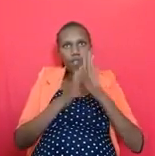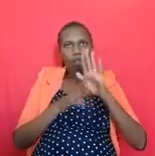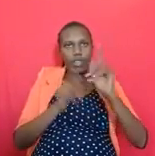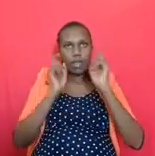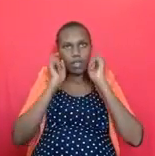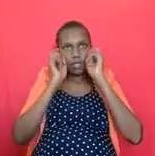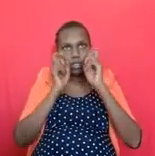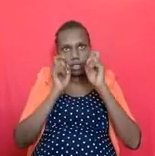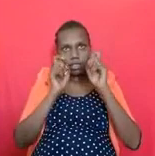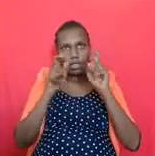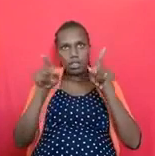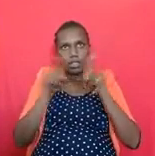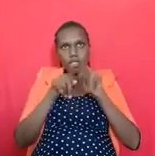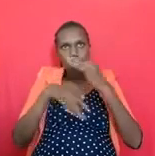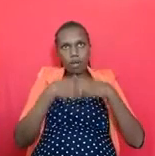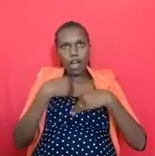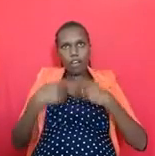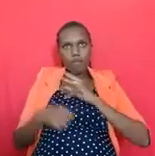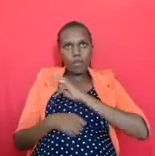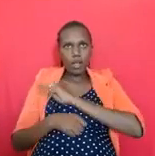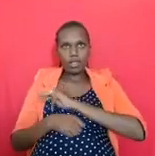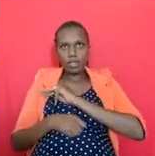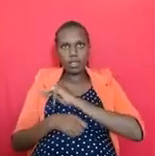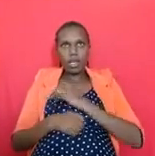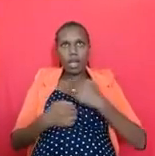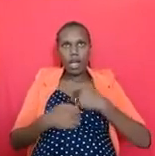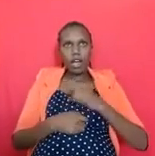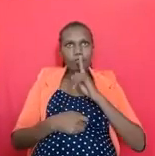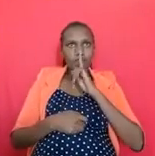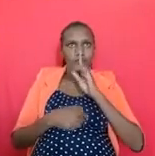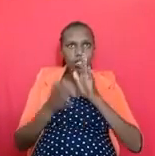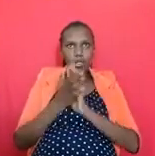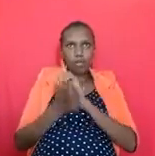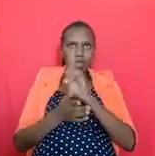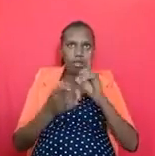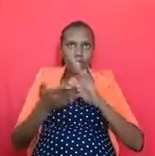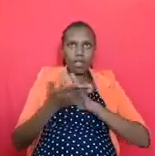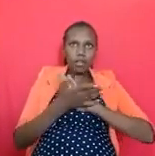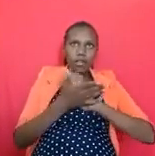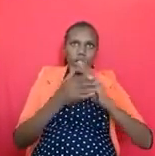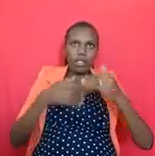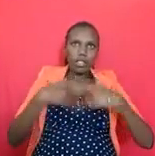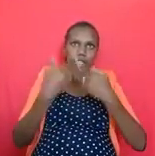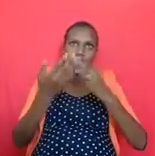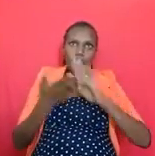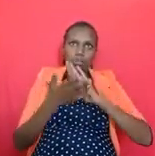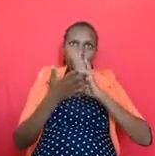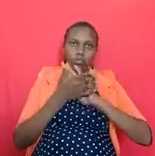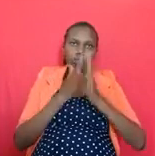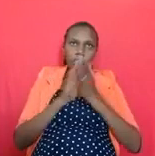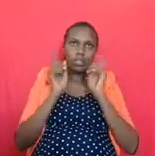mao, aromuiguira tha, aromukirira na amwehererie mehia manyu mothe.